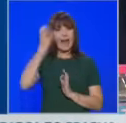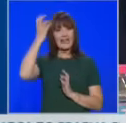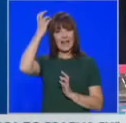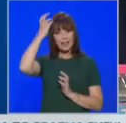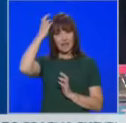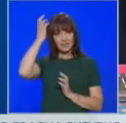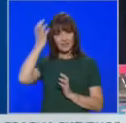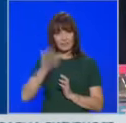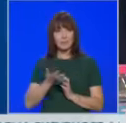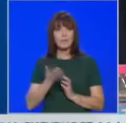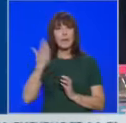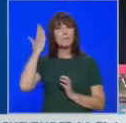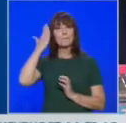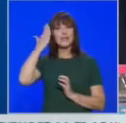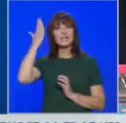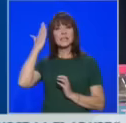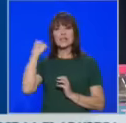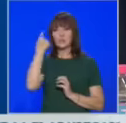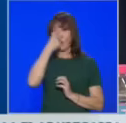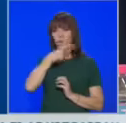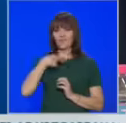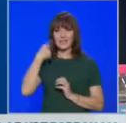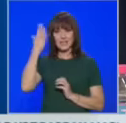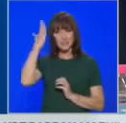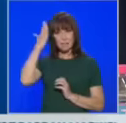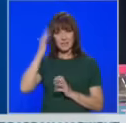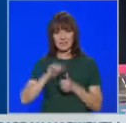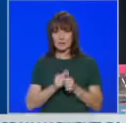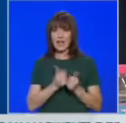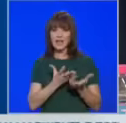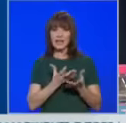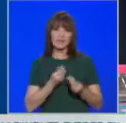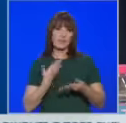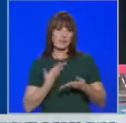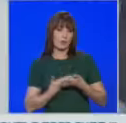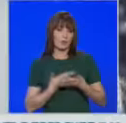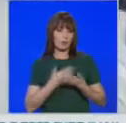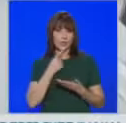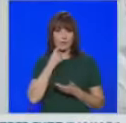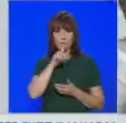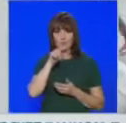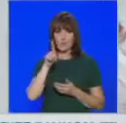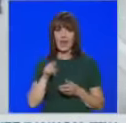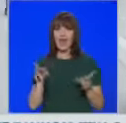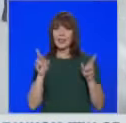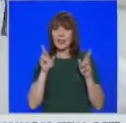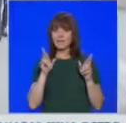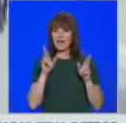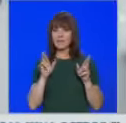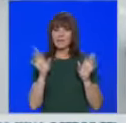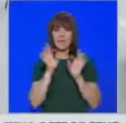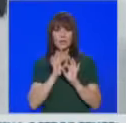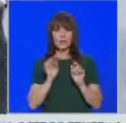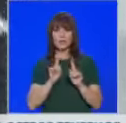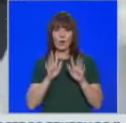държавата, министерството в лицето на министъра на спорта, да вземат отношение по този въпрос. Надявам се, никой не остава с